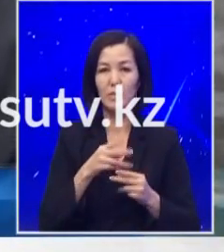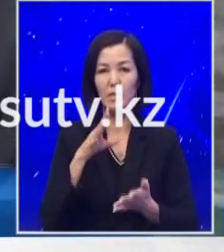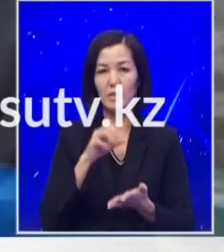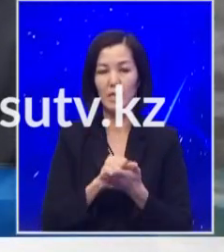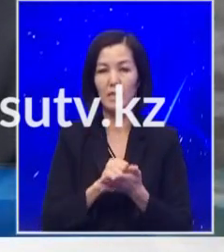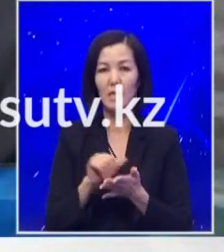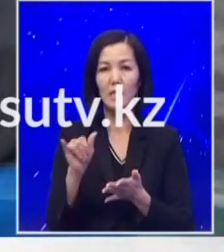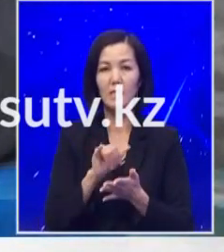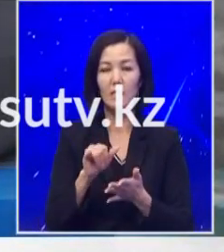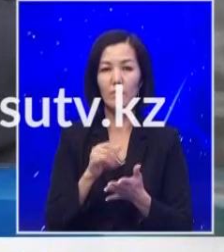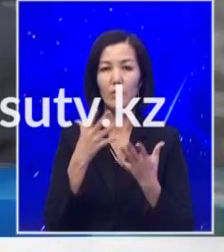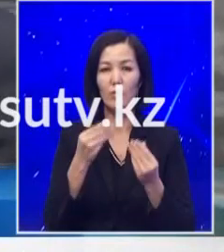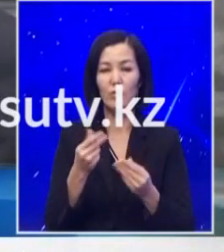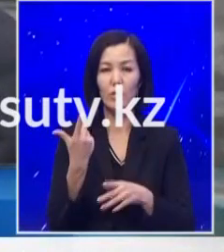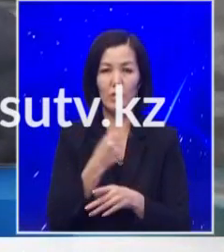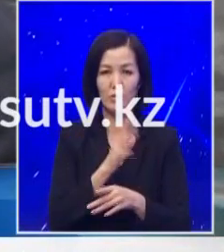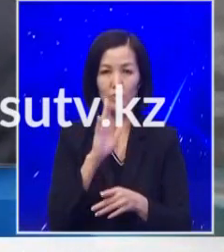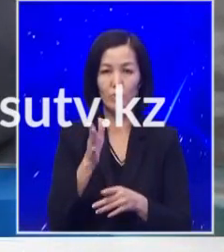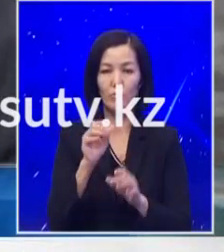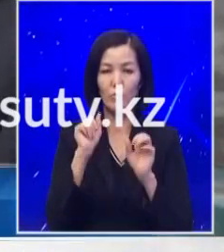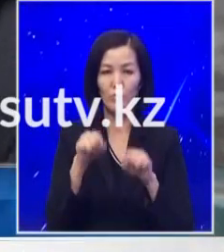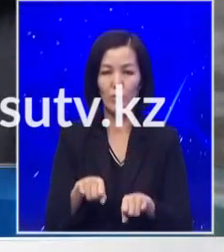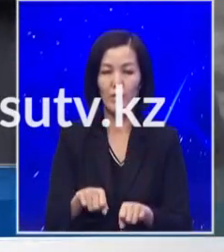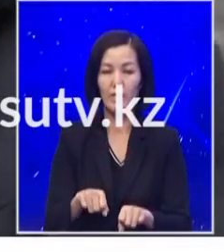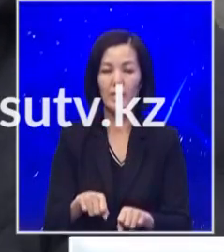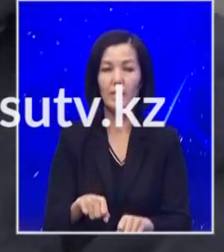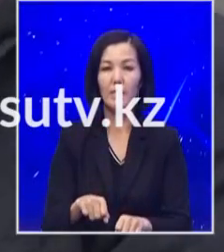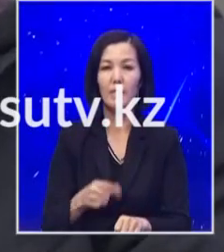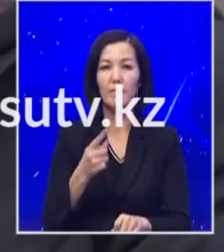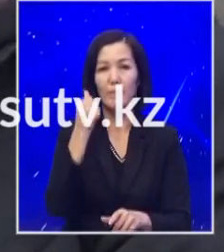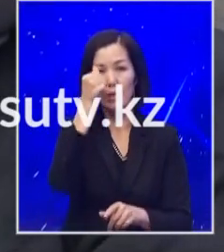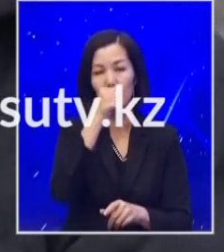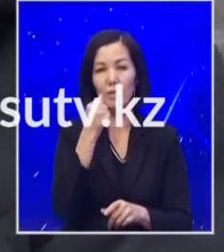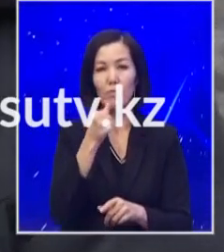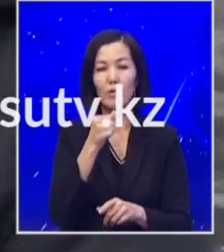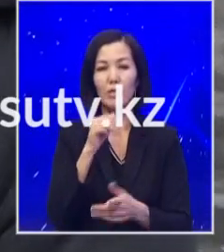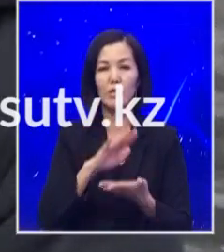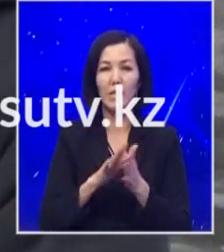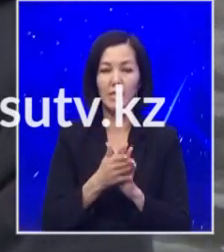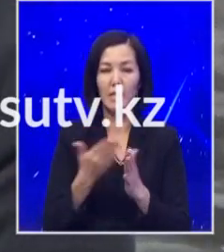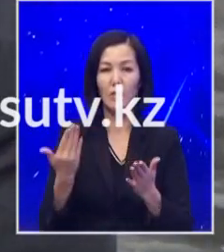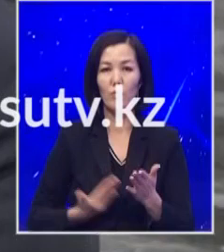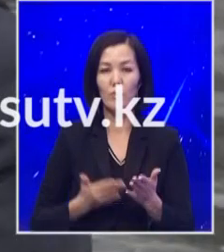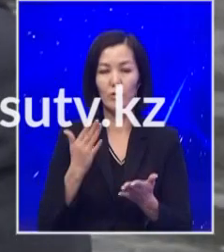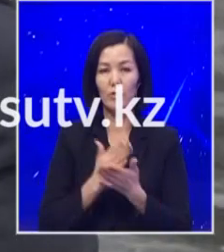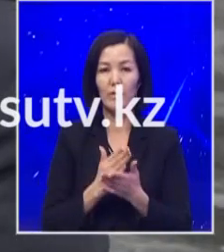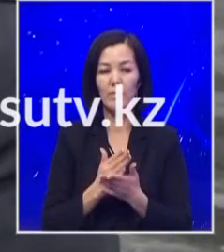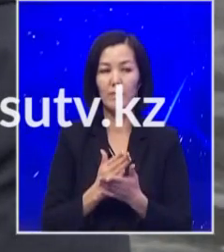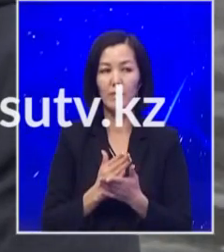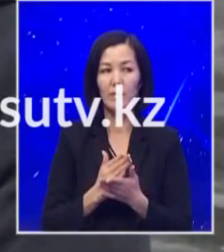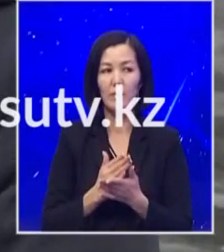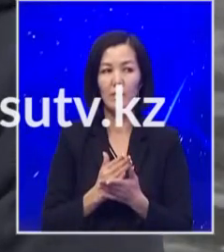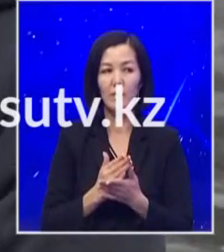егілуіне болады. Сондай жағдай жасалып жатыр қазіргі кезде егуге. Өйткені енді бір жыл бойы пандемияның жағдайында өмір сүріп жатырмыз ғой.